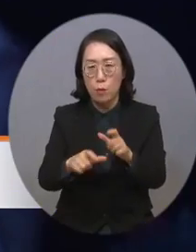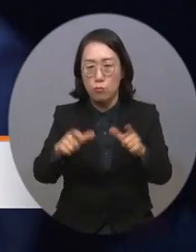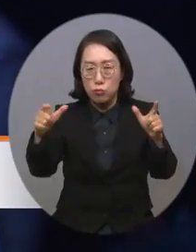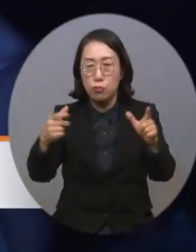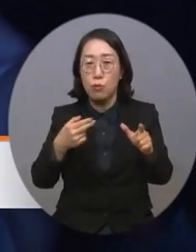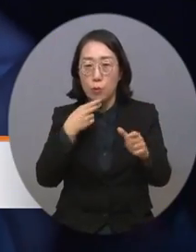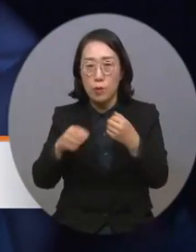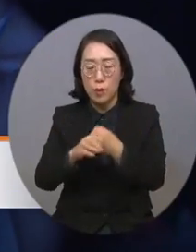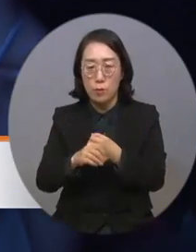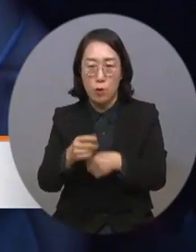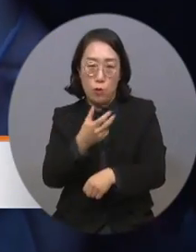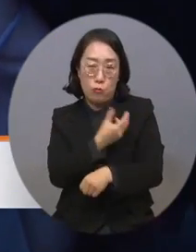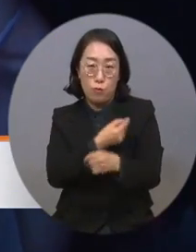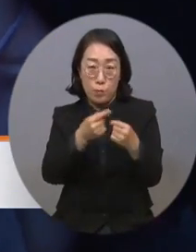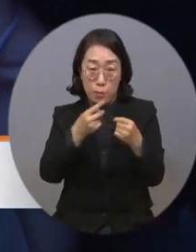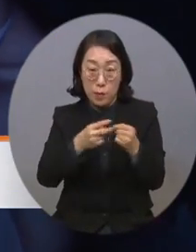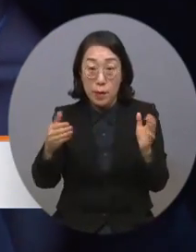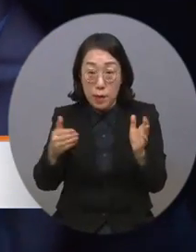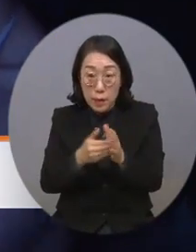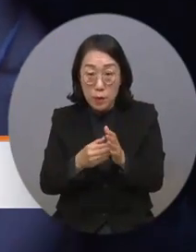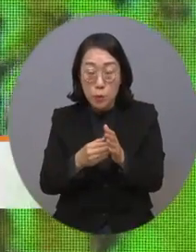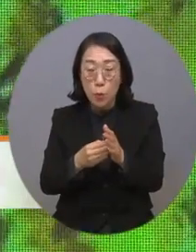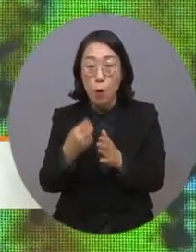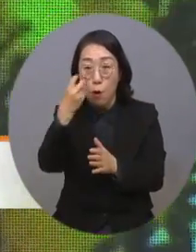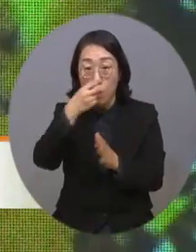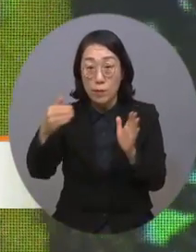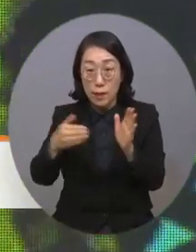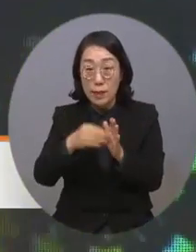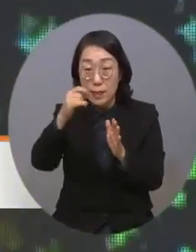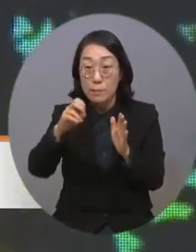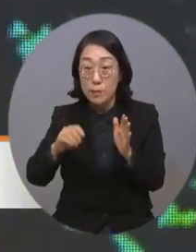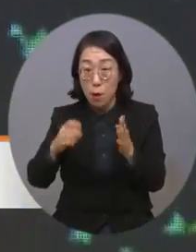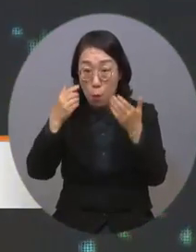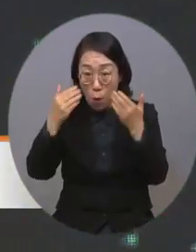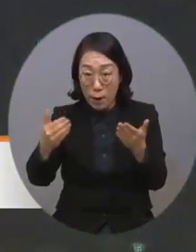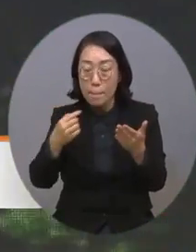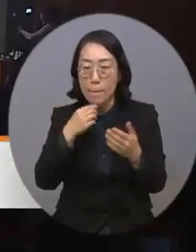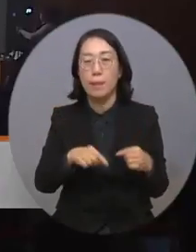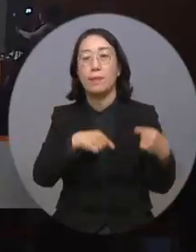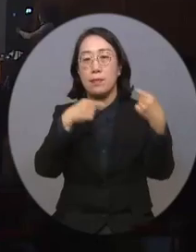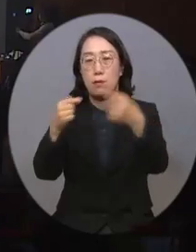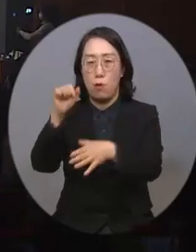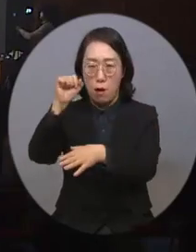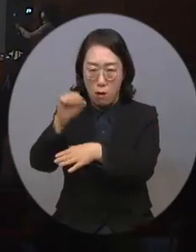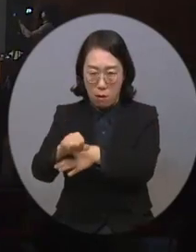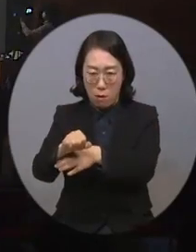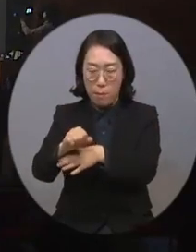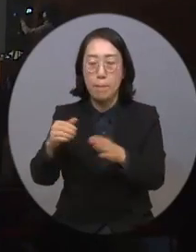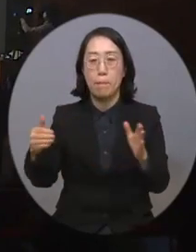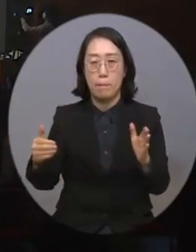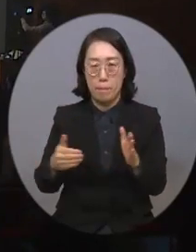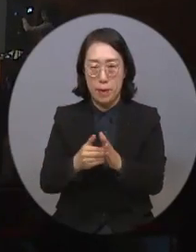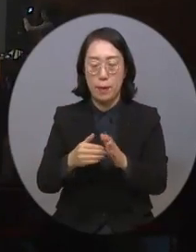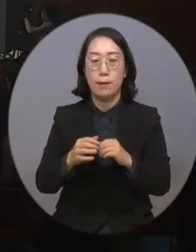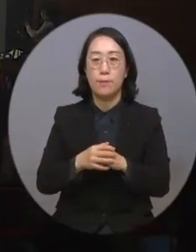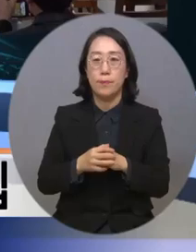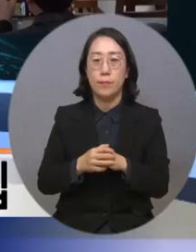접종 완료자와 PCR 음성 확인자만 출입을 허가하는 등 철저한 방역 관리 하에 진행됐습니다.